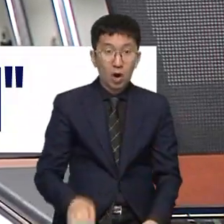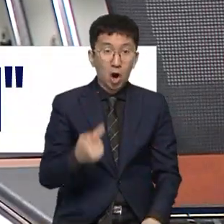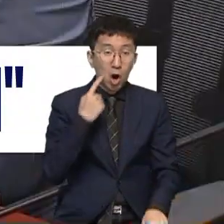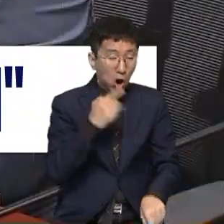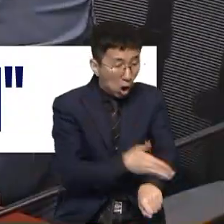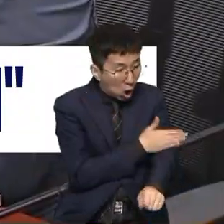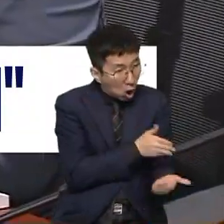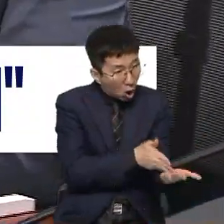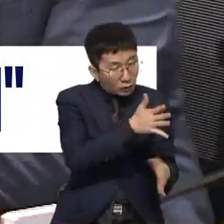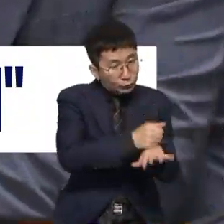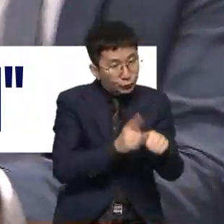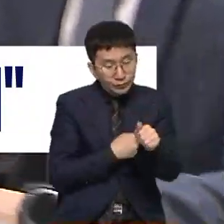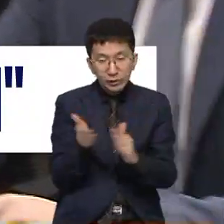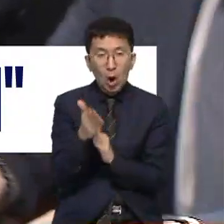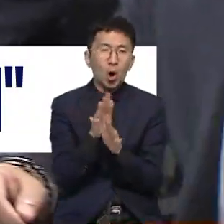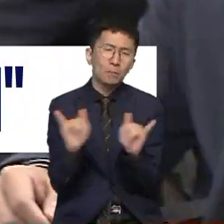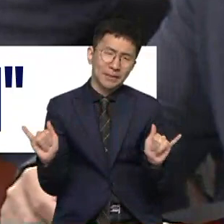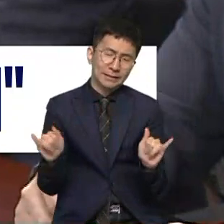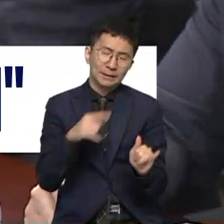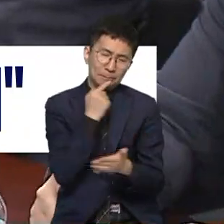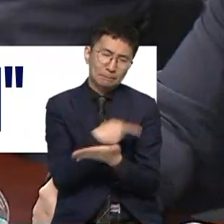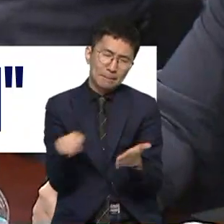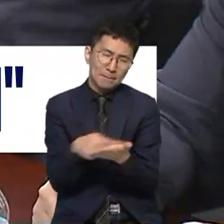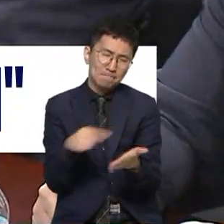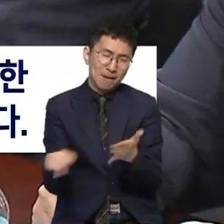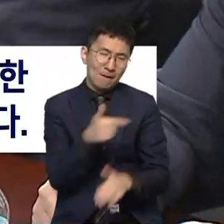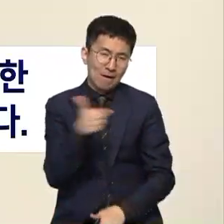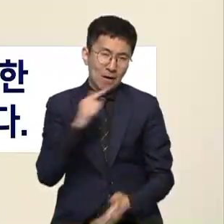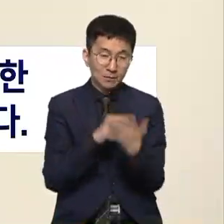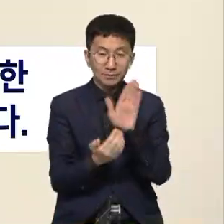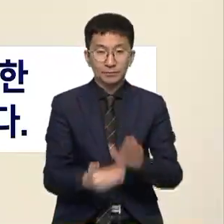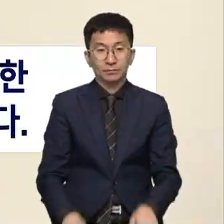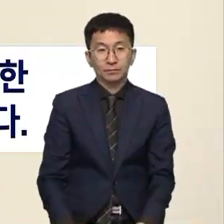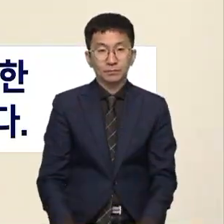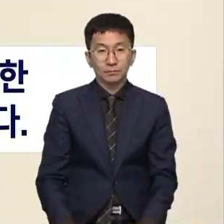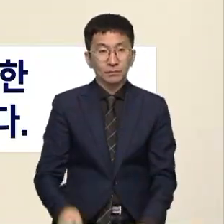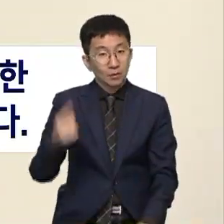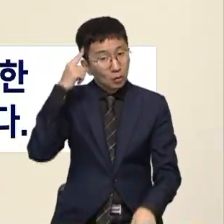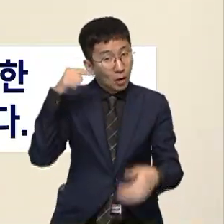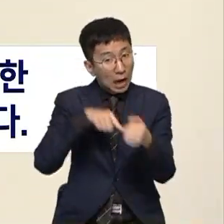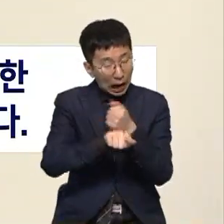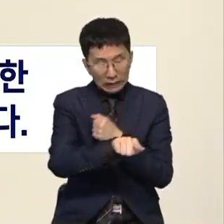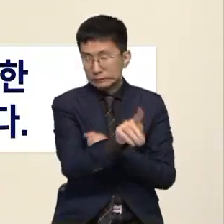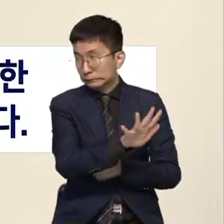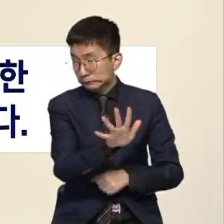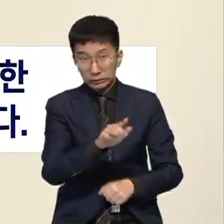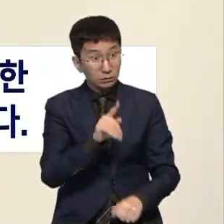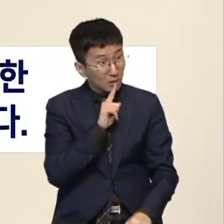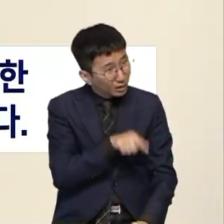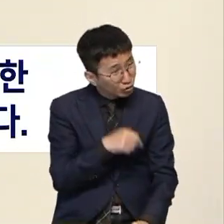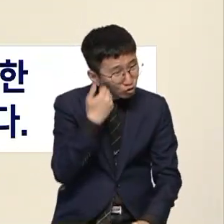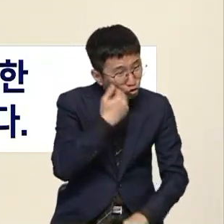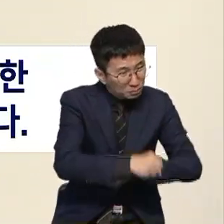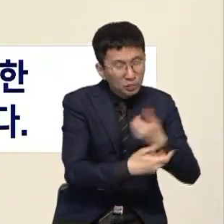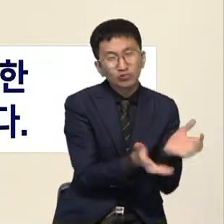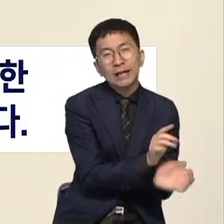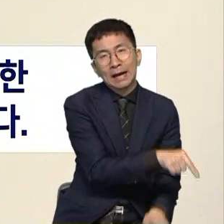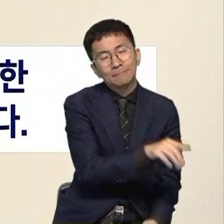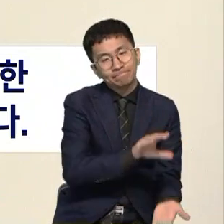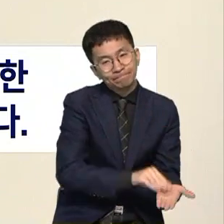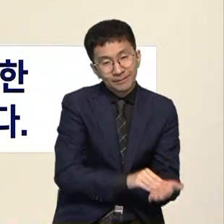우리 어민들 피해가 커질 수 있다고 맞섰습니다. 과학을 부정하는 괴담과 가짜뉴스로 인해 죄 없는